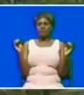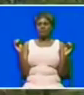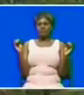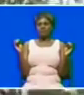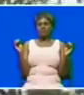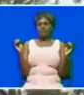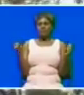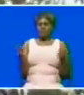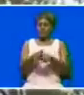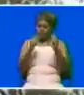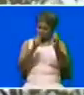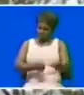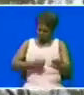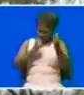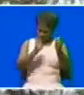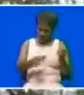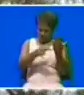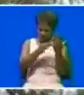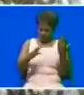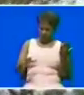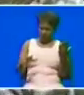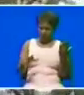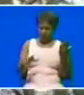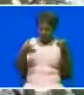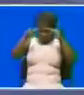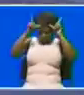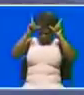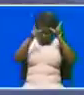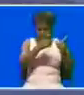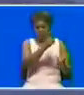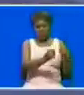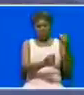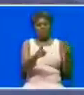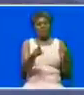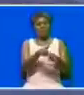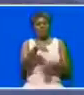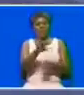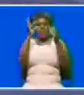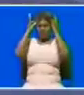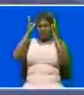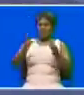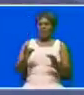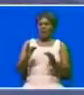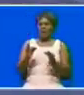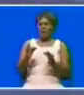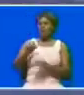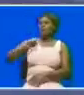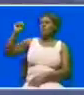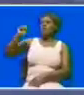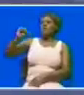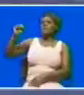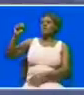Na kando na kuwa mkulima shupavu ambaye amejitosa kwenye ufugaji wa ng'ombe wa maziwa, Njeri amekata kauli kujitosa kwenye bahari la